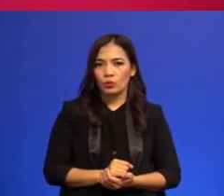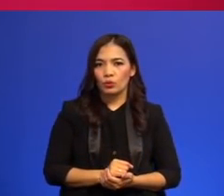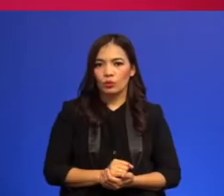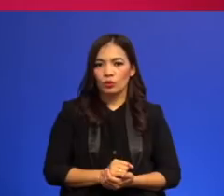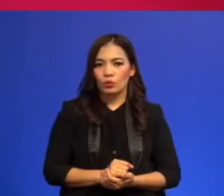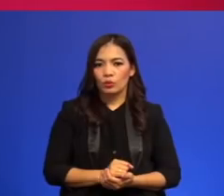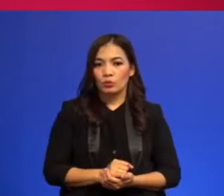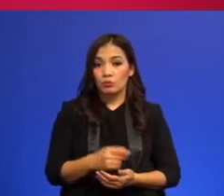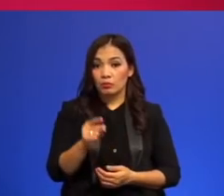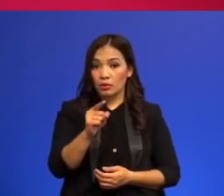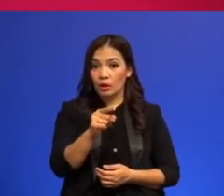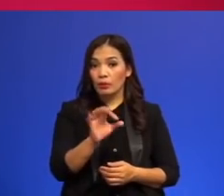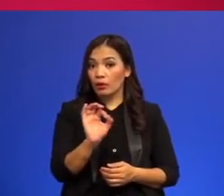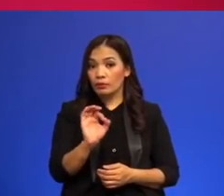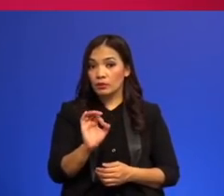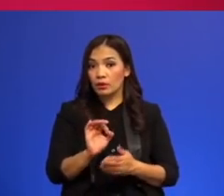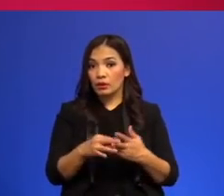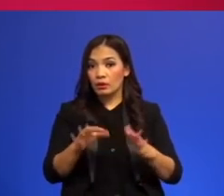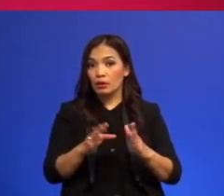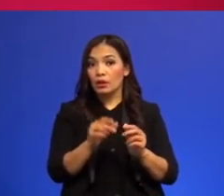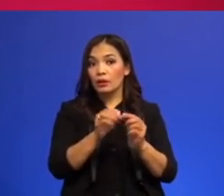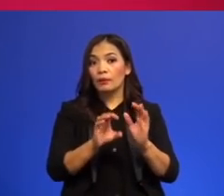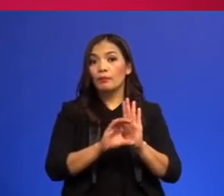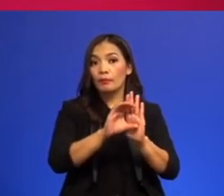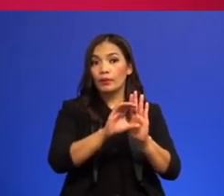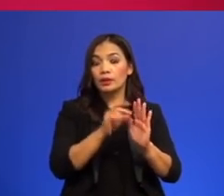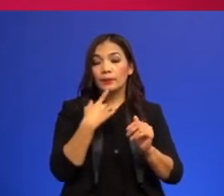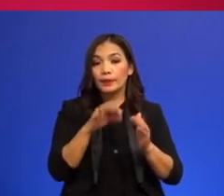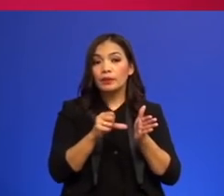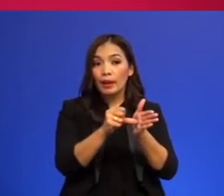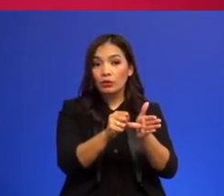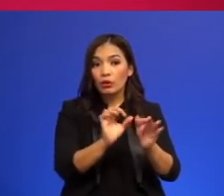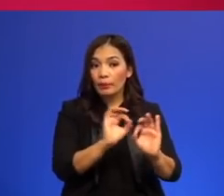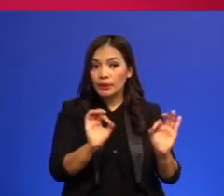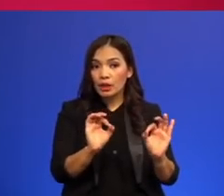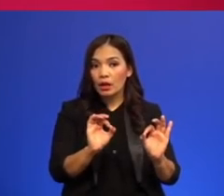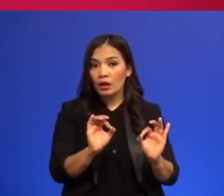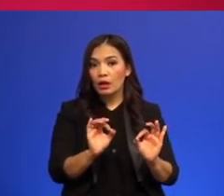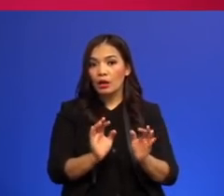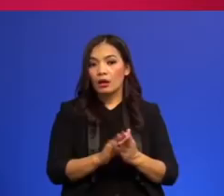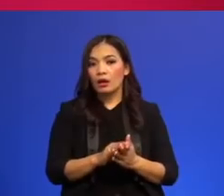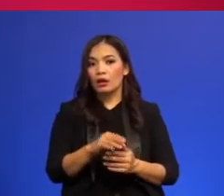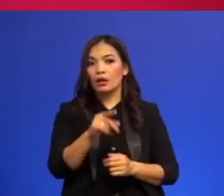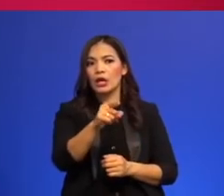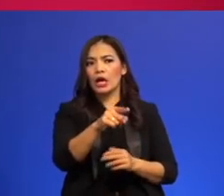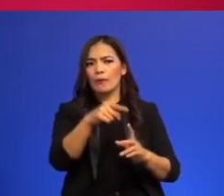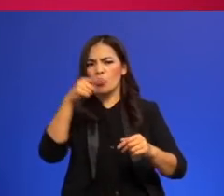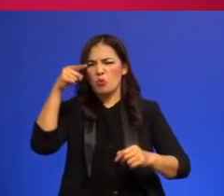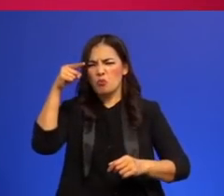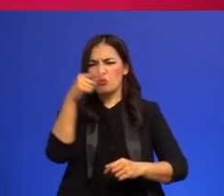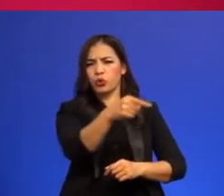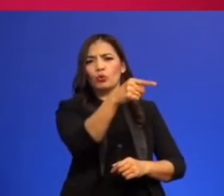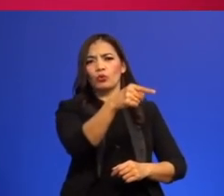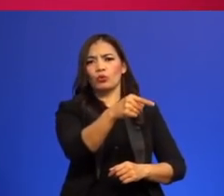Masa sih gak bisa kamu? Gak bisa. Oh ya sudah. Jangan. Ye kamu terkutuk.